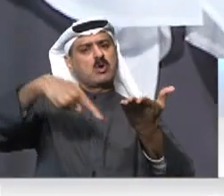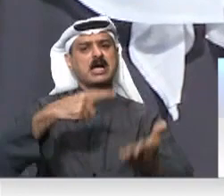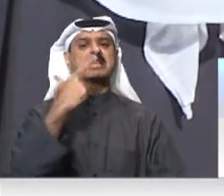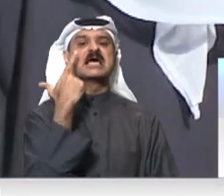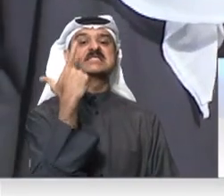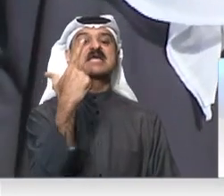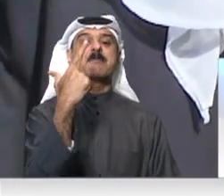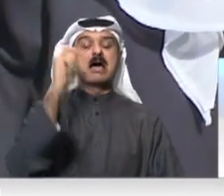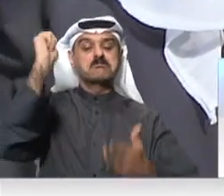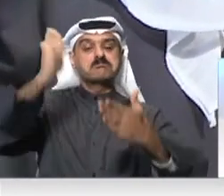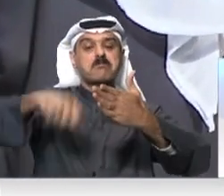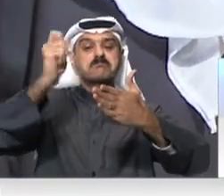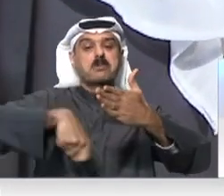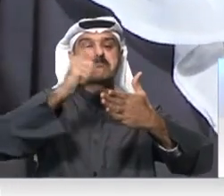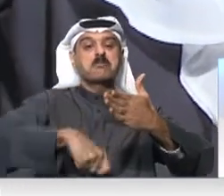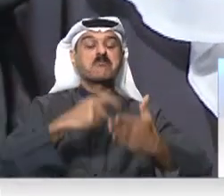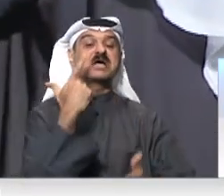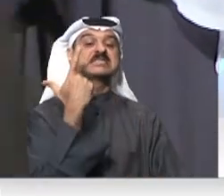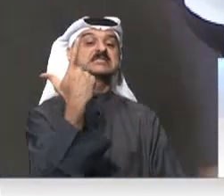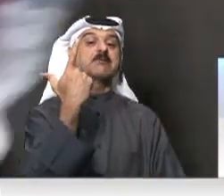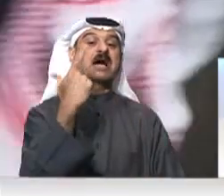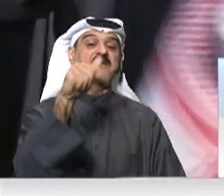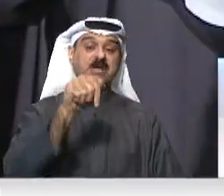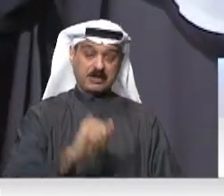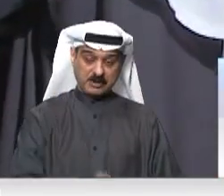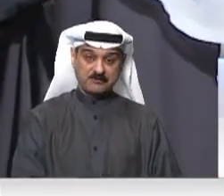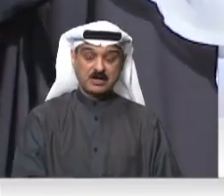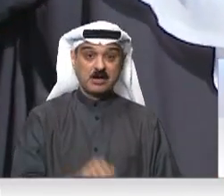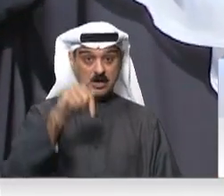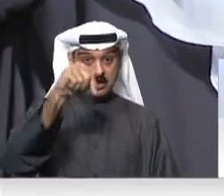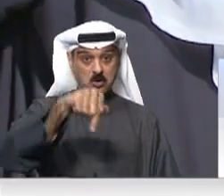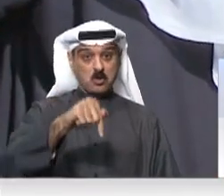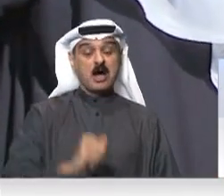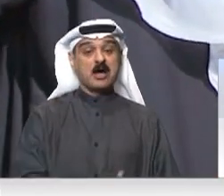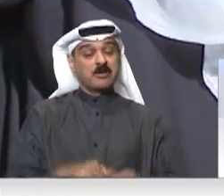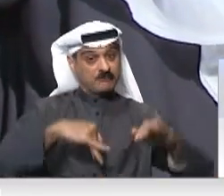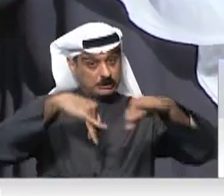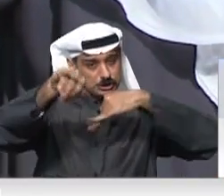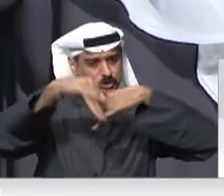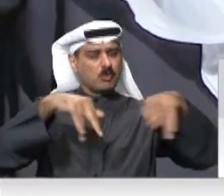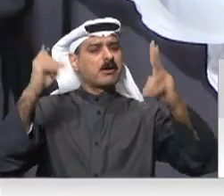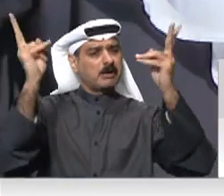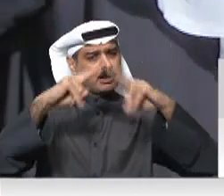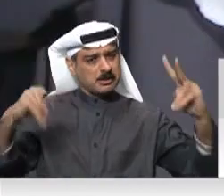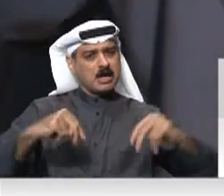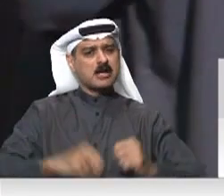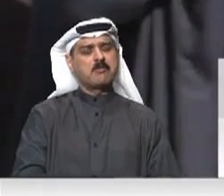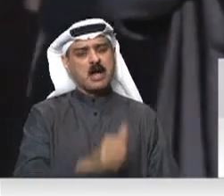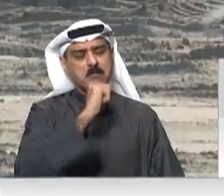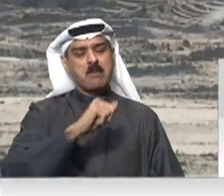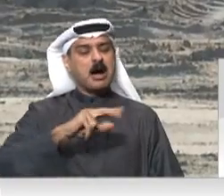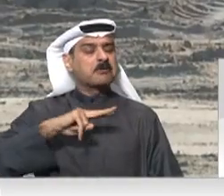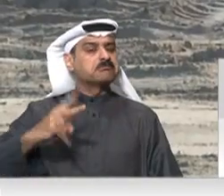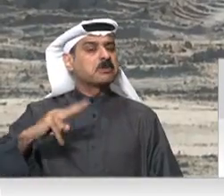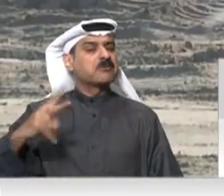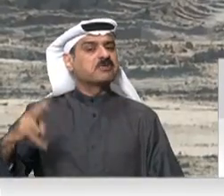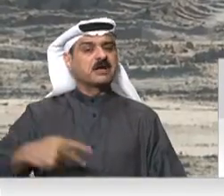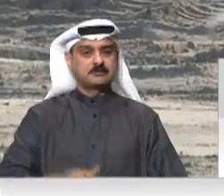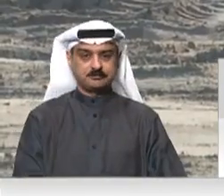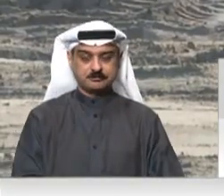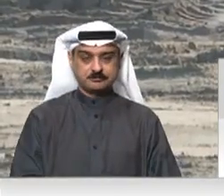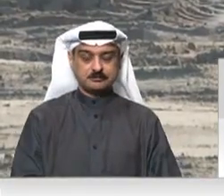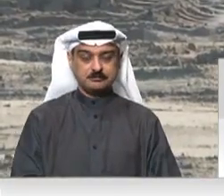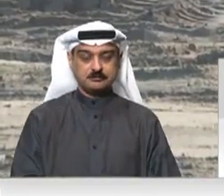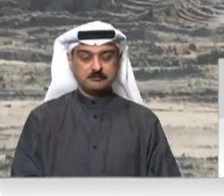سبع وثائق تعاوني بما فيه يعني في مجال مدن الإسكانية.